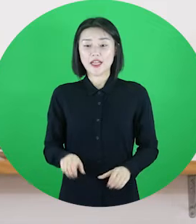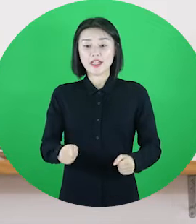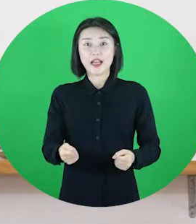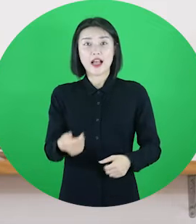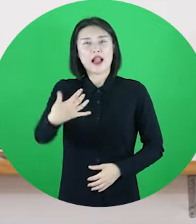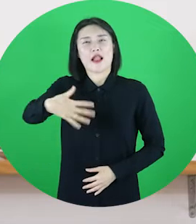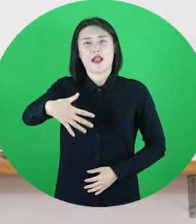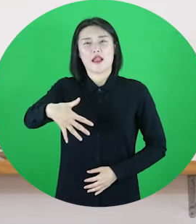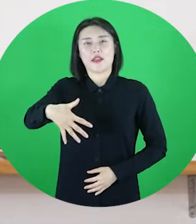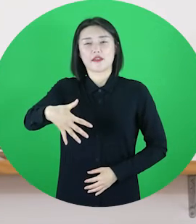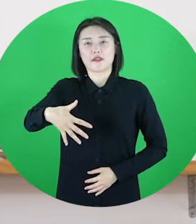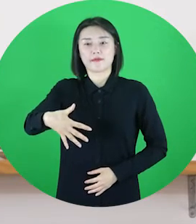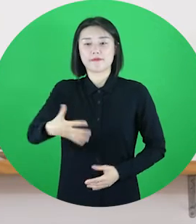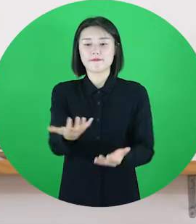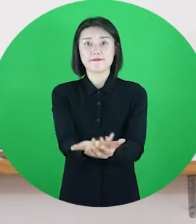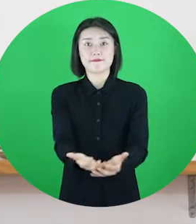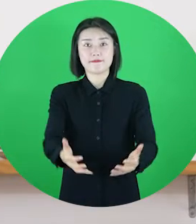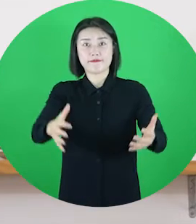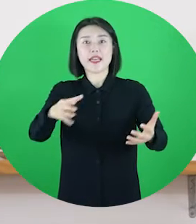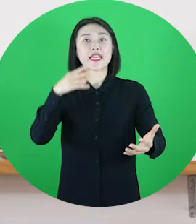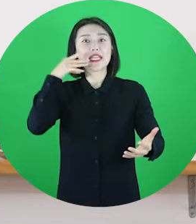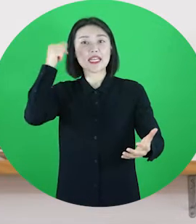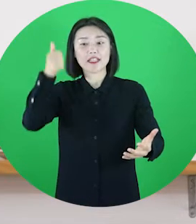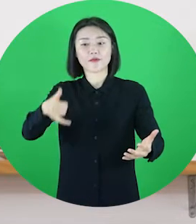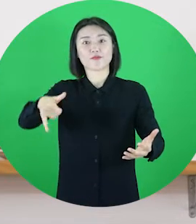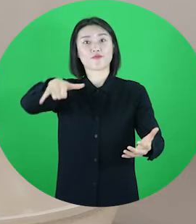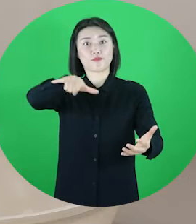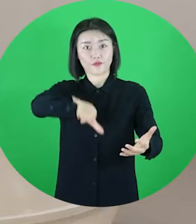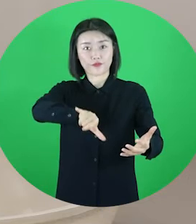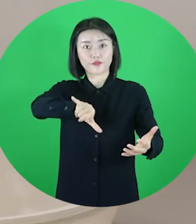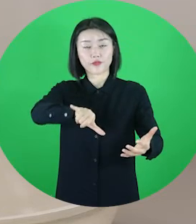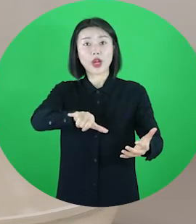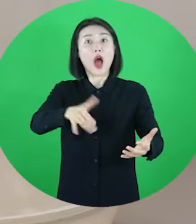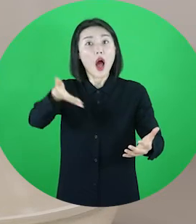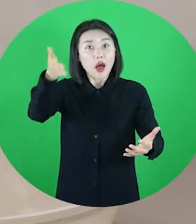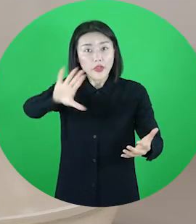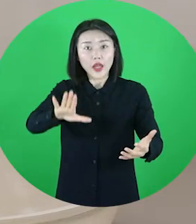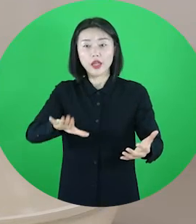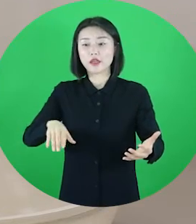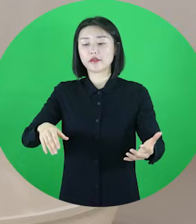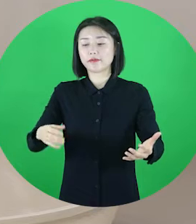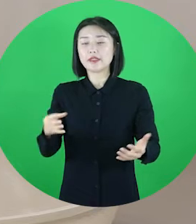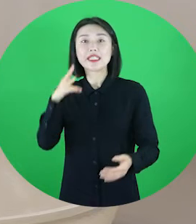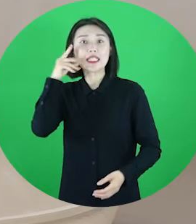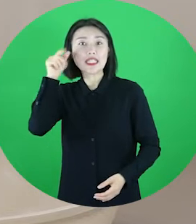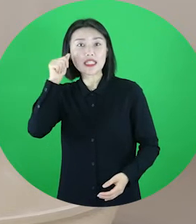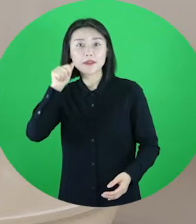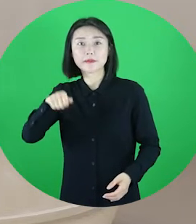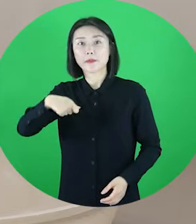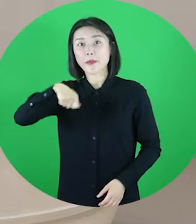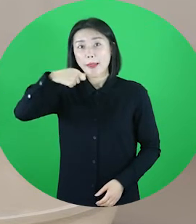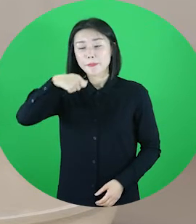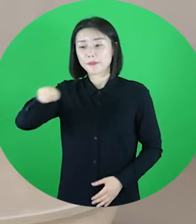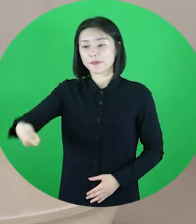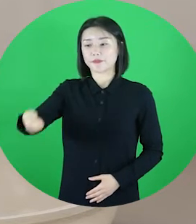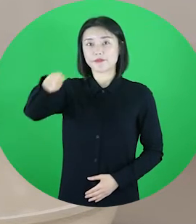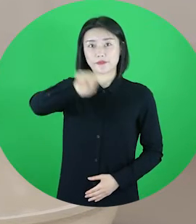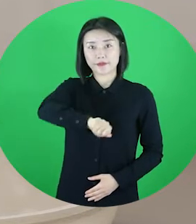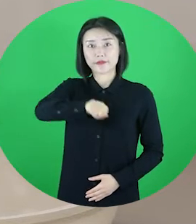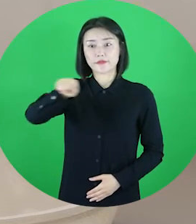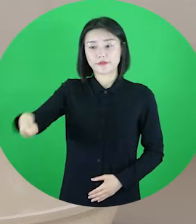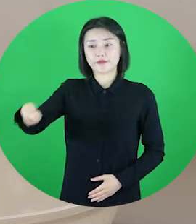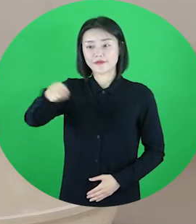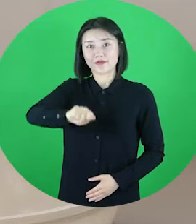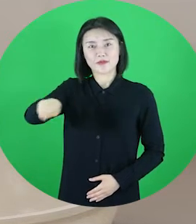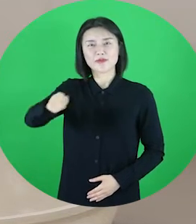않은 상태에서 여기에 식용유를 넣어 줄 건데요. 숟가락을 사용해서 식용유를 3번 넣어